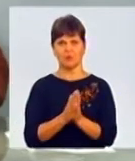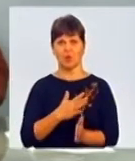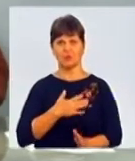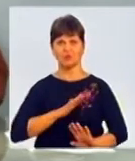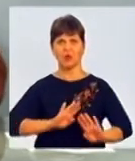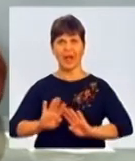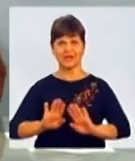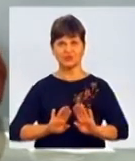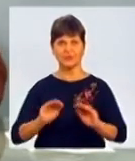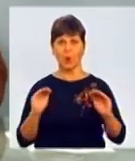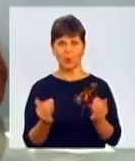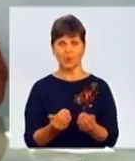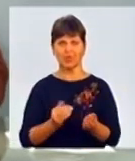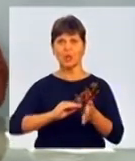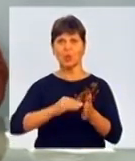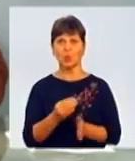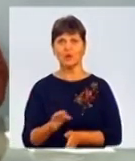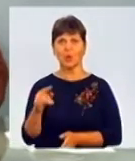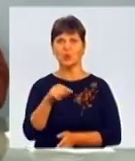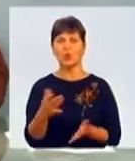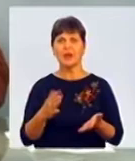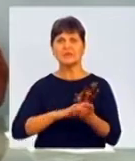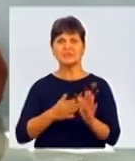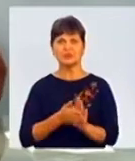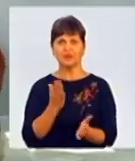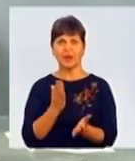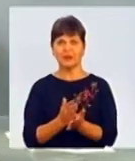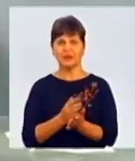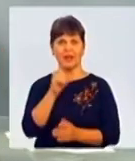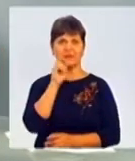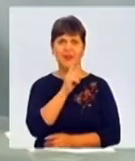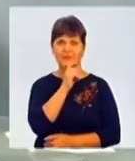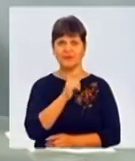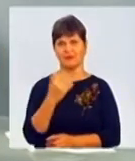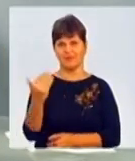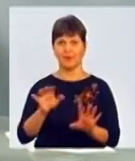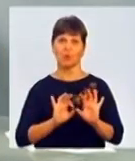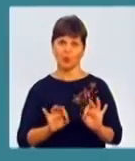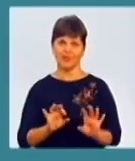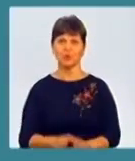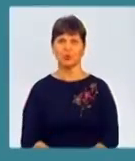дати коротеньку довідку про те, з якої ситуації є саме на Вінниччині, а ви прокоментуєте.